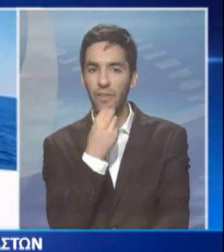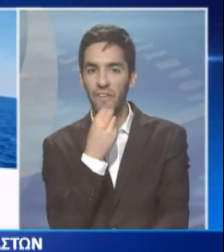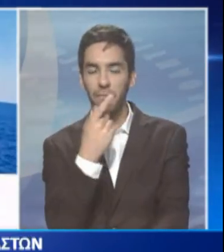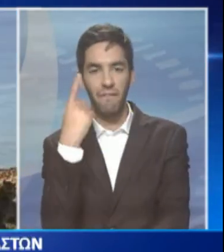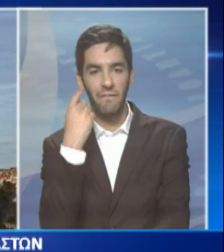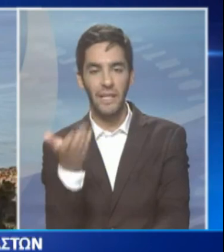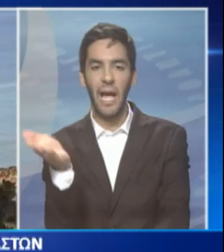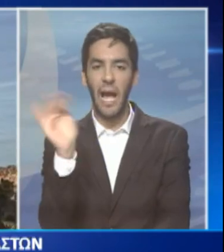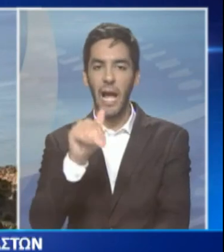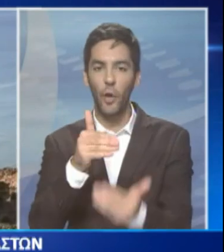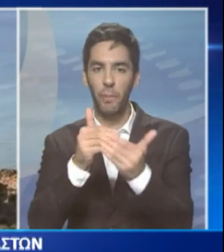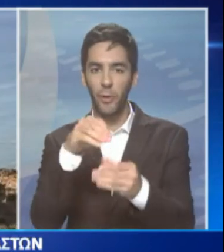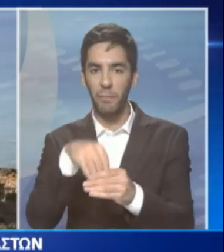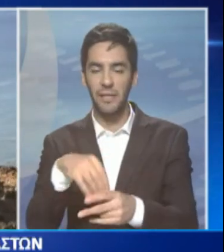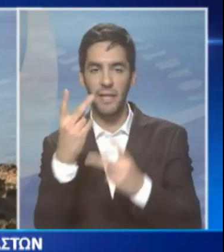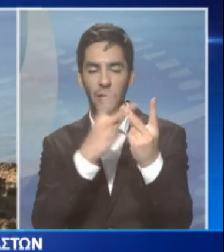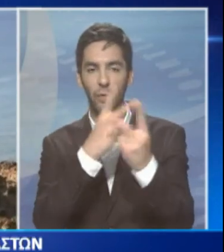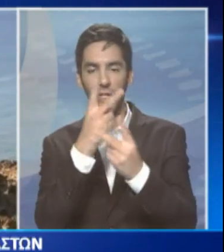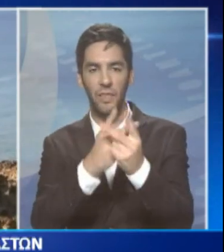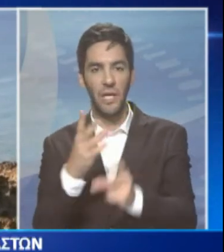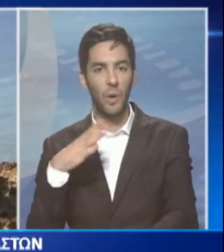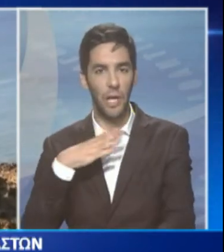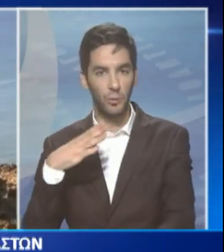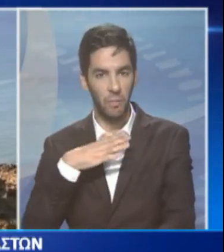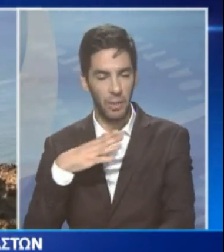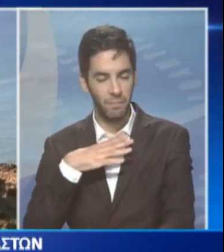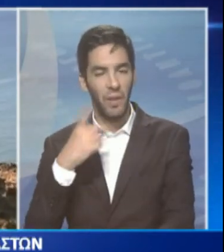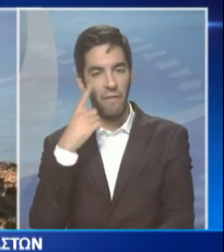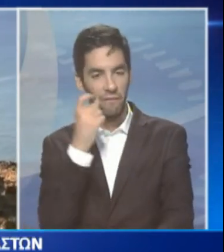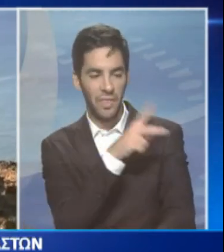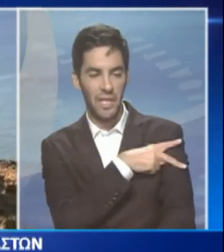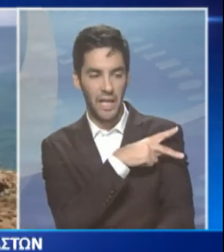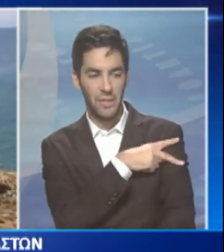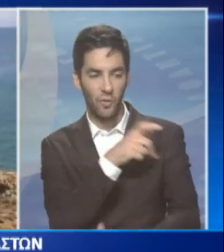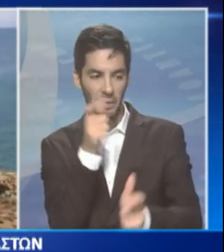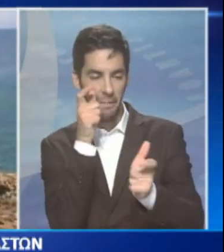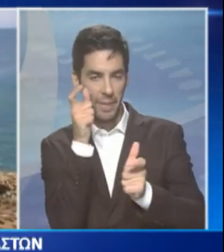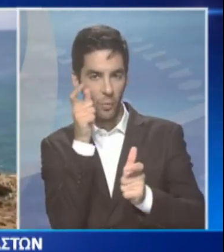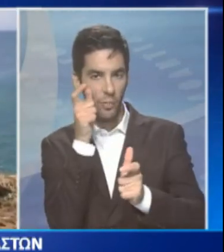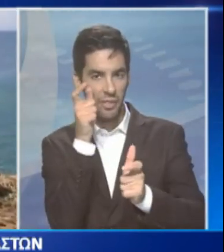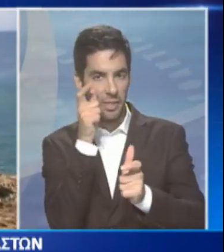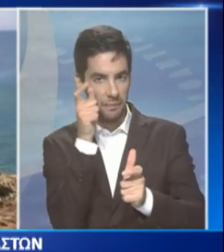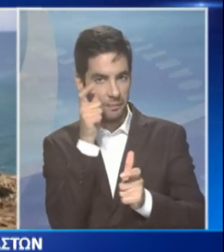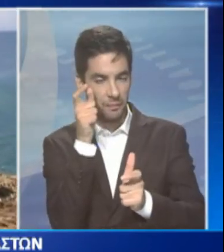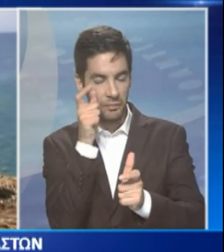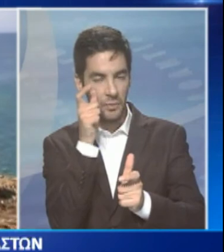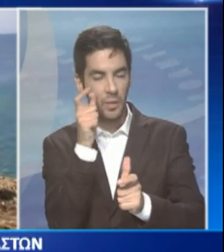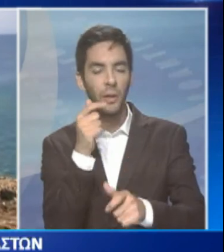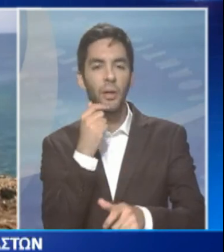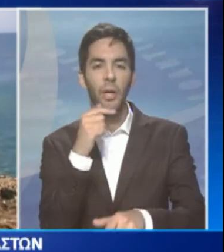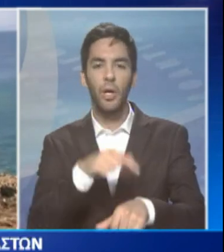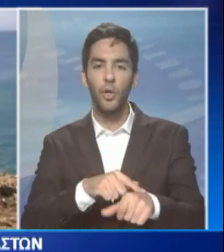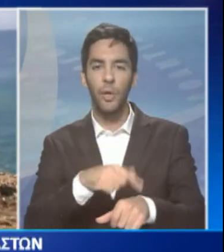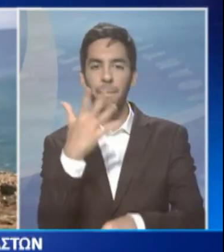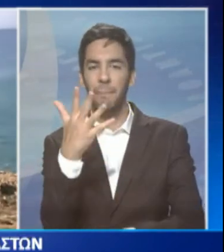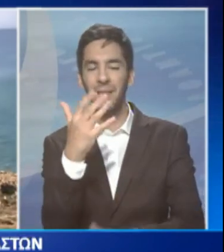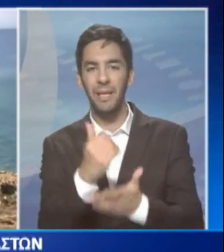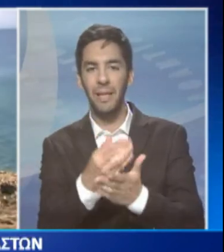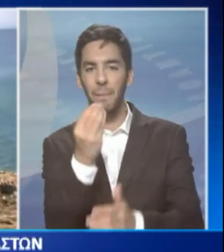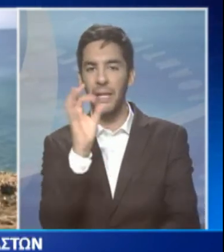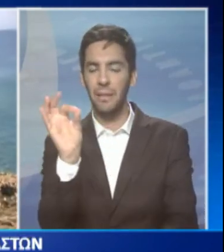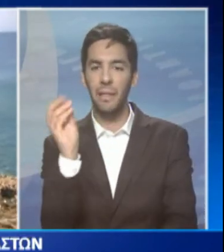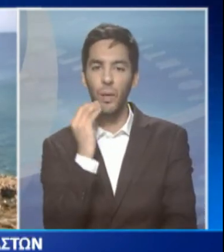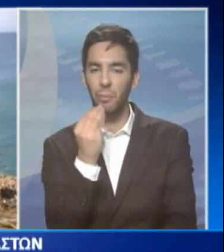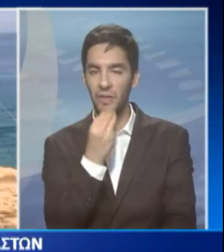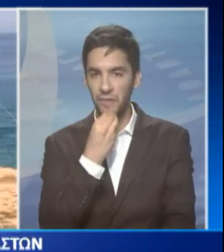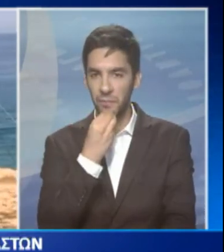οποίο επιβαίνουν 22 παράτυποι μετανάστες. Εντοπίστηκε από τα ραντάρ της λιμενικής και ναυτικής αστυνομίας στις 5:50. Αυτή